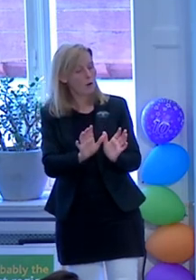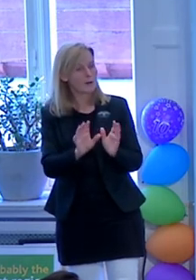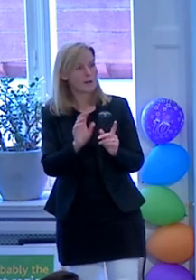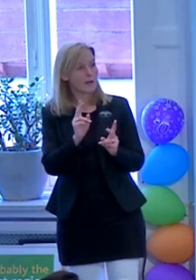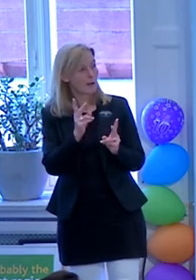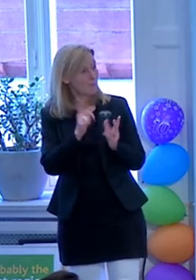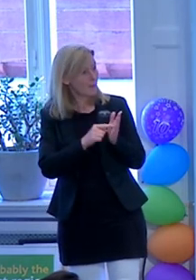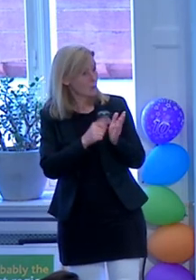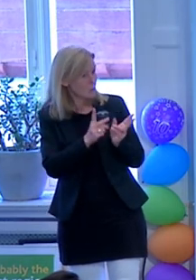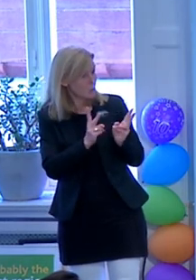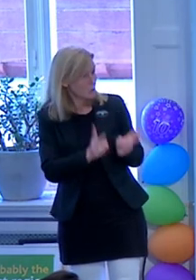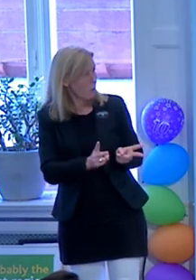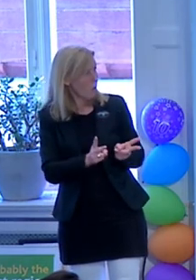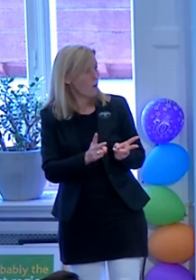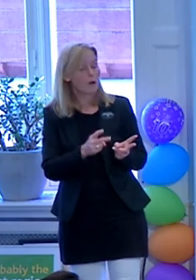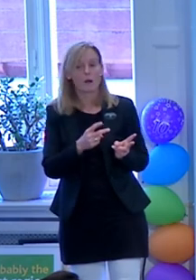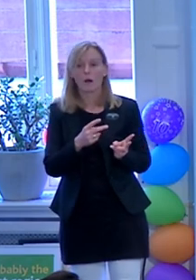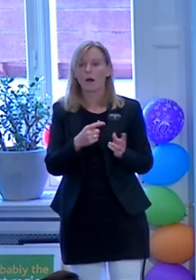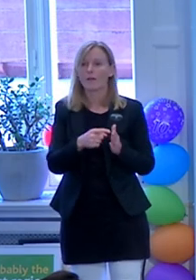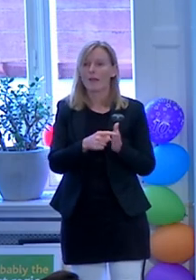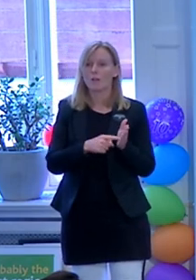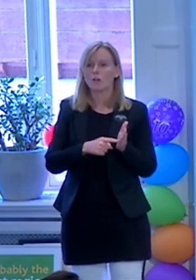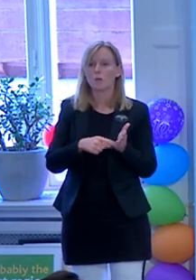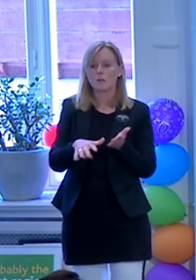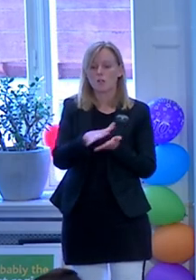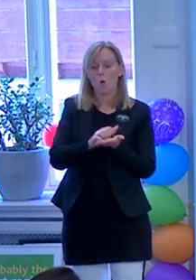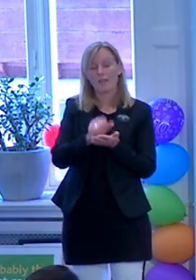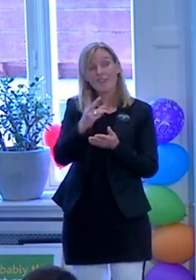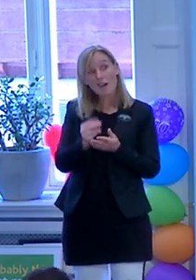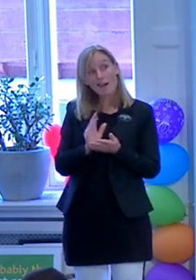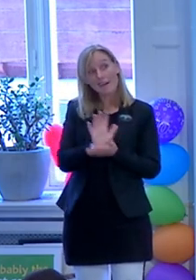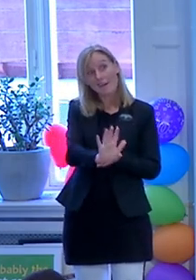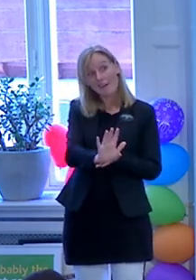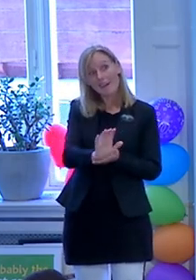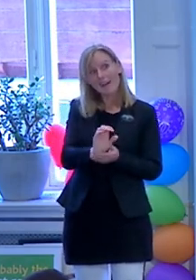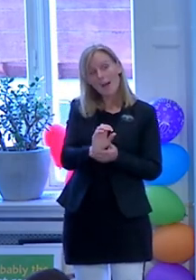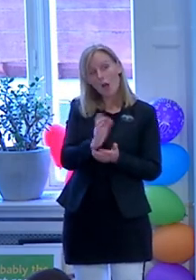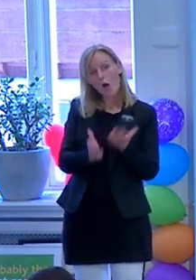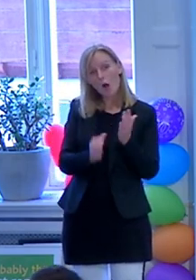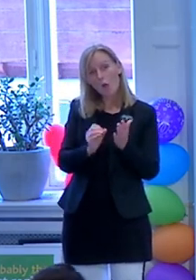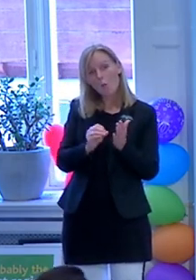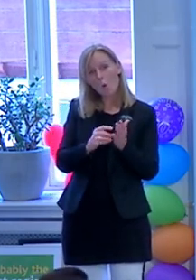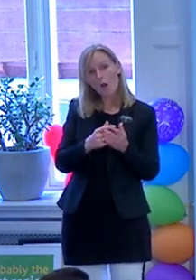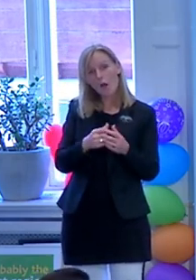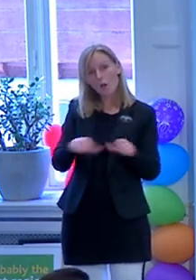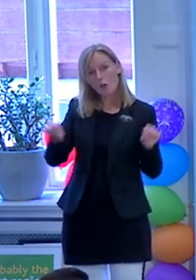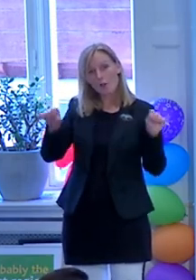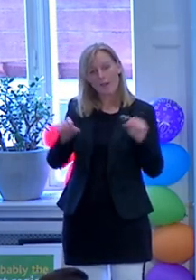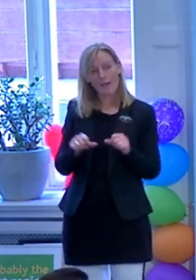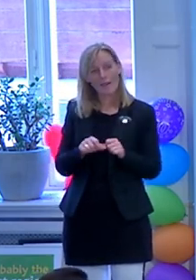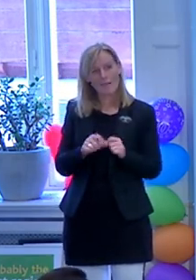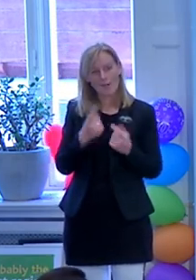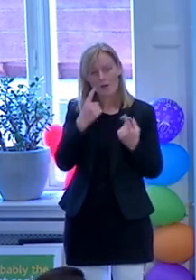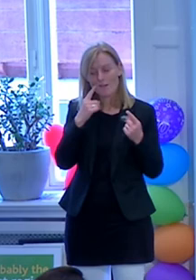Jag tänker, är inte det liksom typiskt Skåne? Det är lite lagom olydig. Det är vi ju överens.